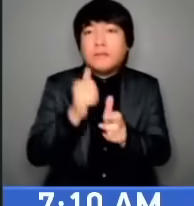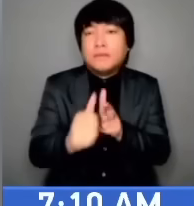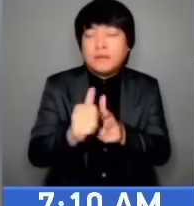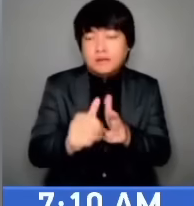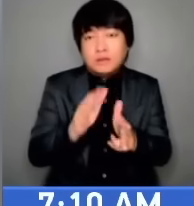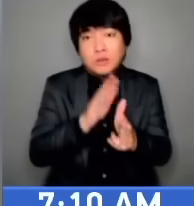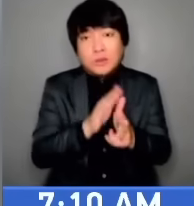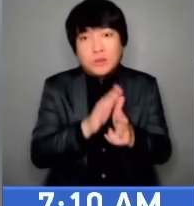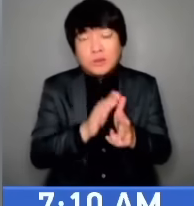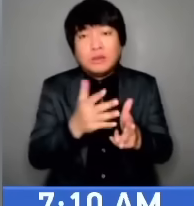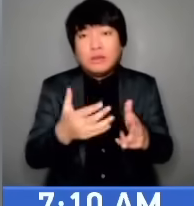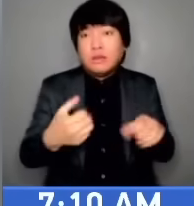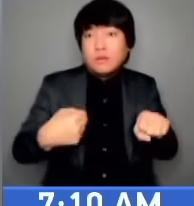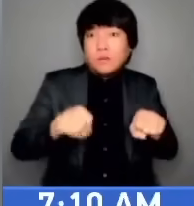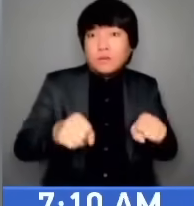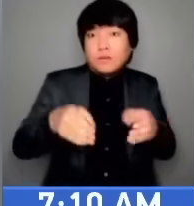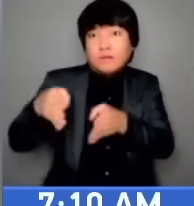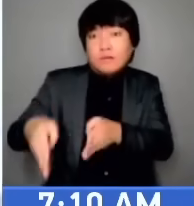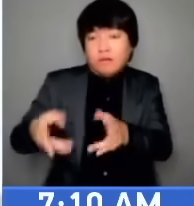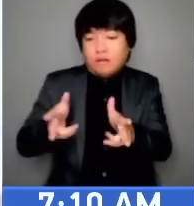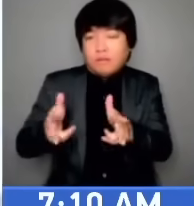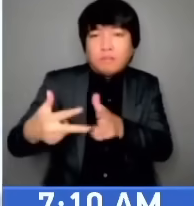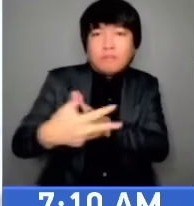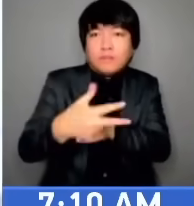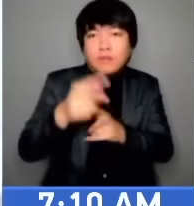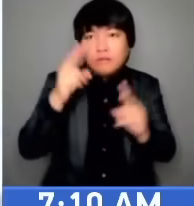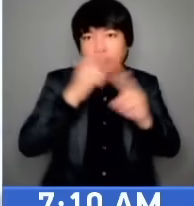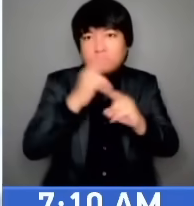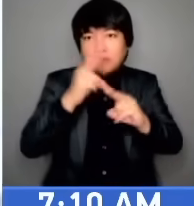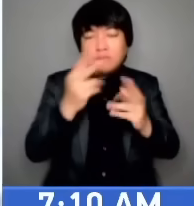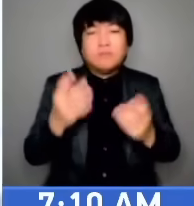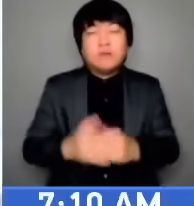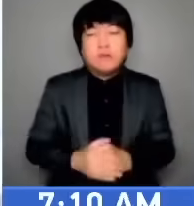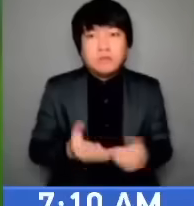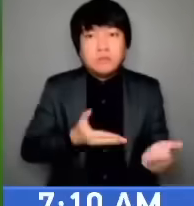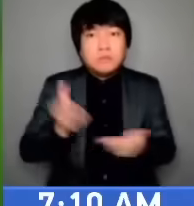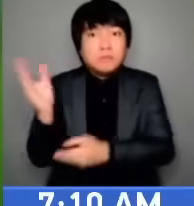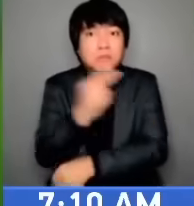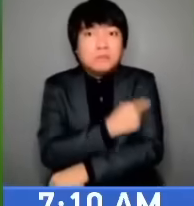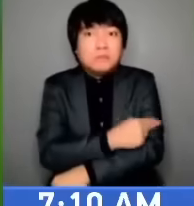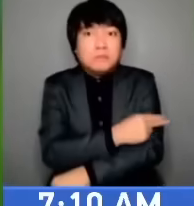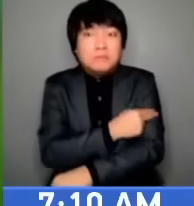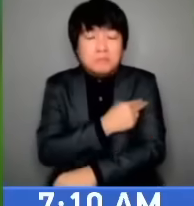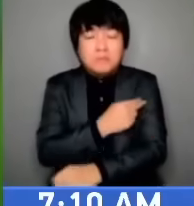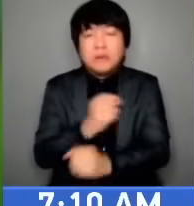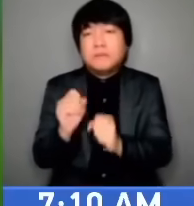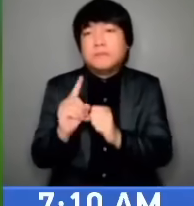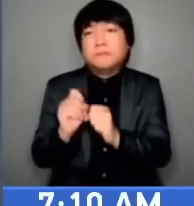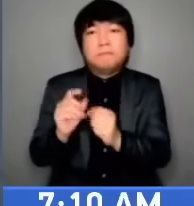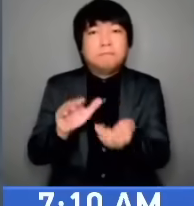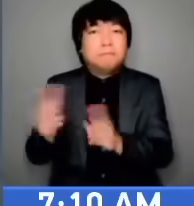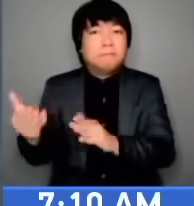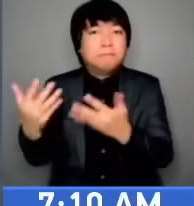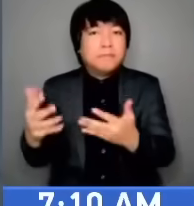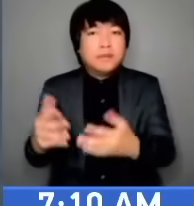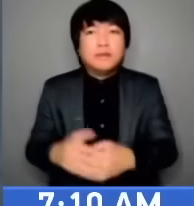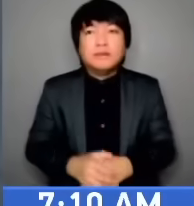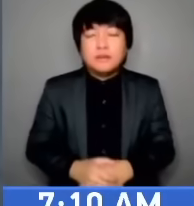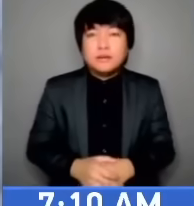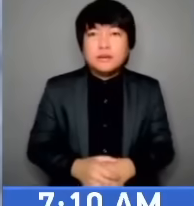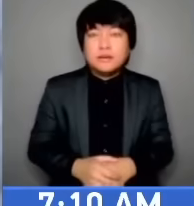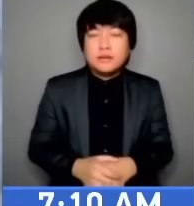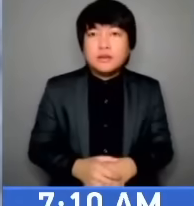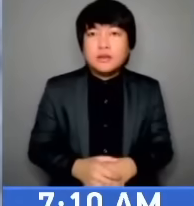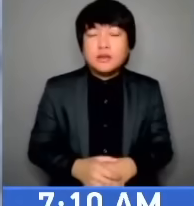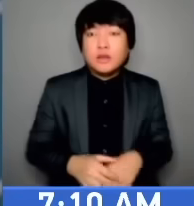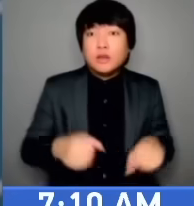naging dahilan. Isinugod sa ospital si Cabagyo pero binawian siya ng buhay kalaunan. Sugatan din ang driver ng tricycle. Hawak naman na ng pulisya